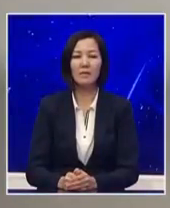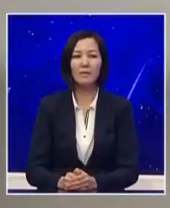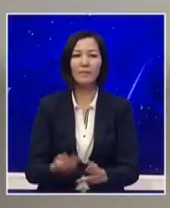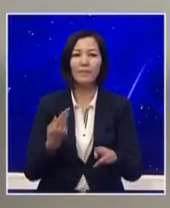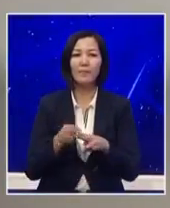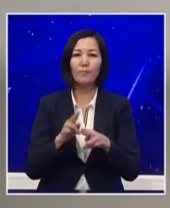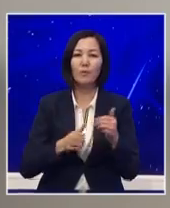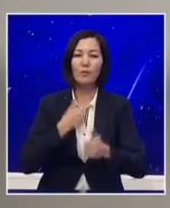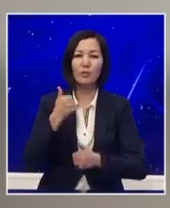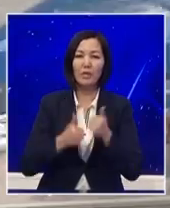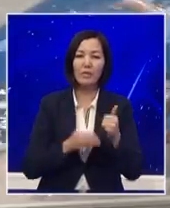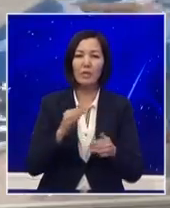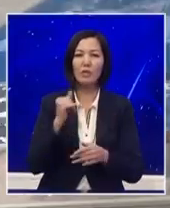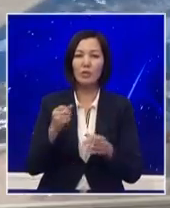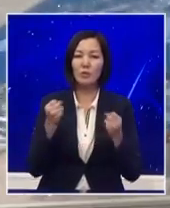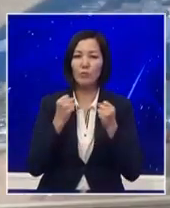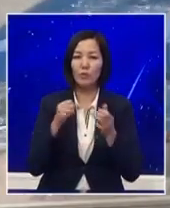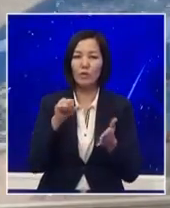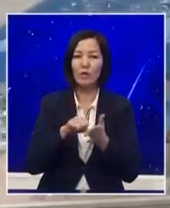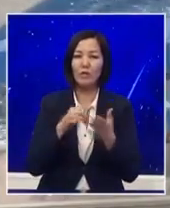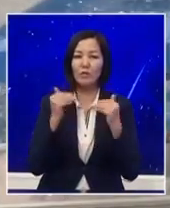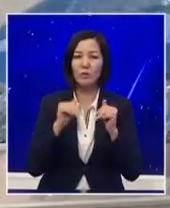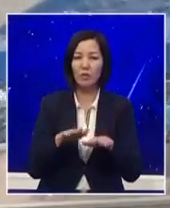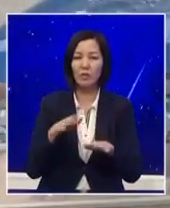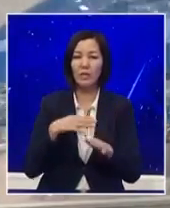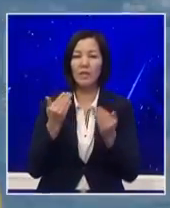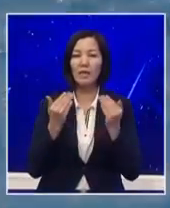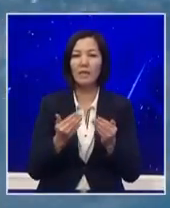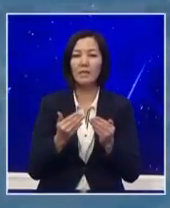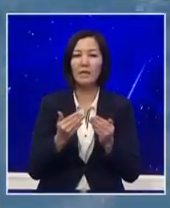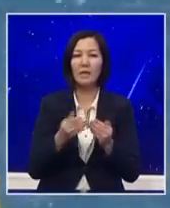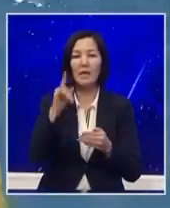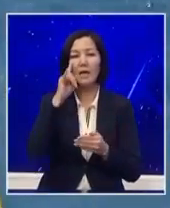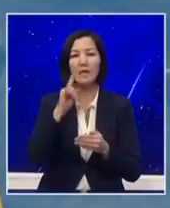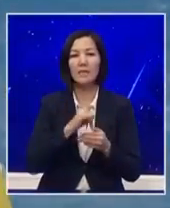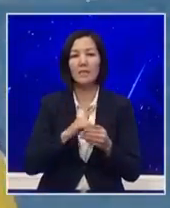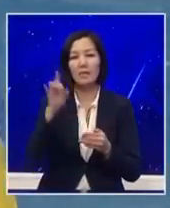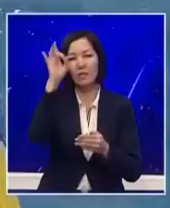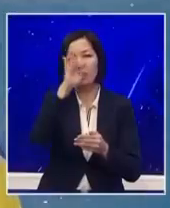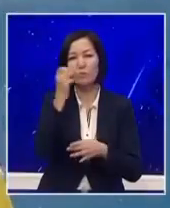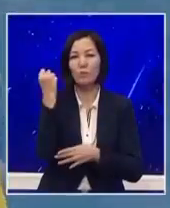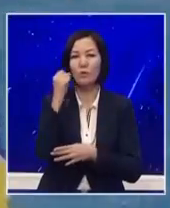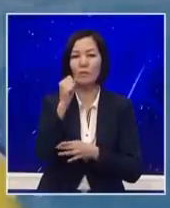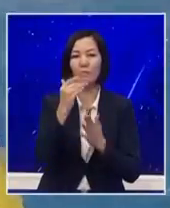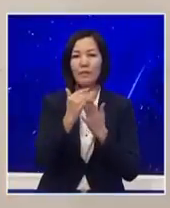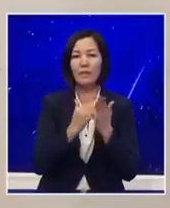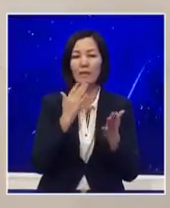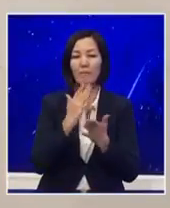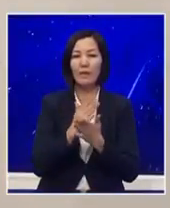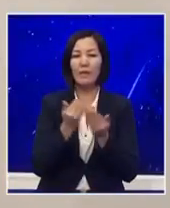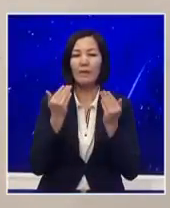Бұл жарысқа жетсі өңірдің спортшыларда қатысуға бел байлап отыр. Олардың қатарында Қазақстан чемпиондары мен жүлдегерлер жетерлік.